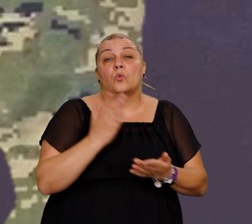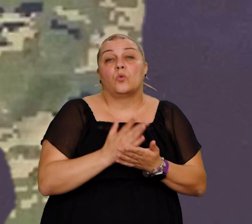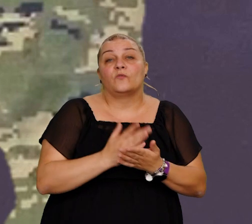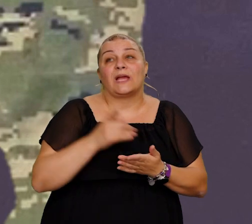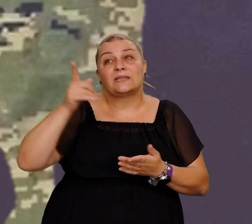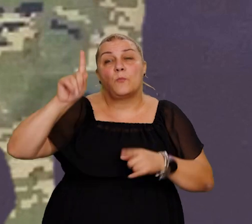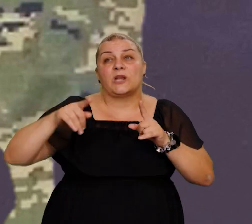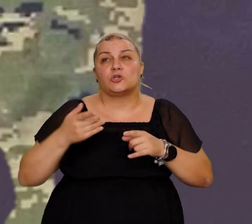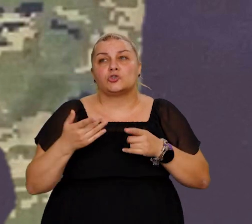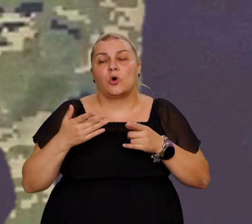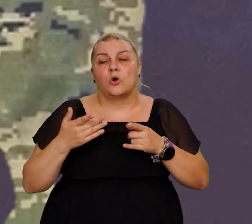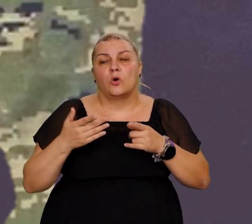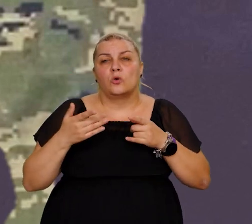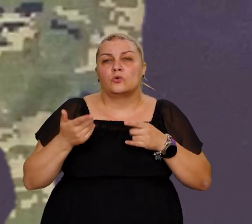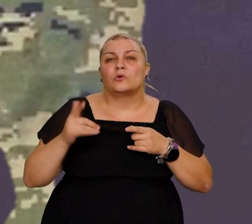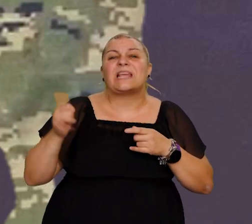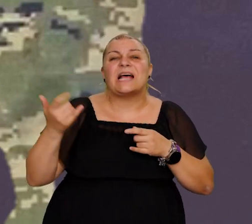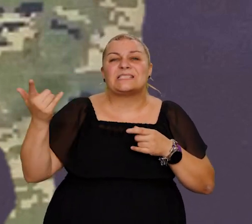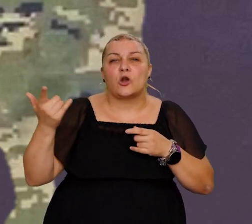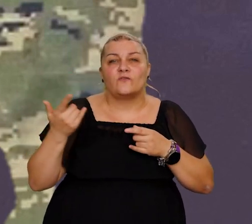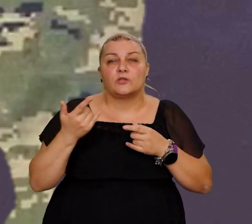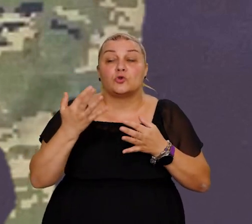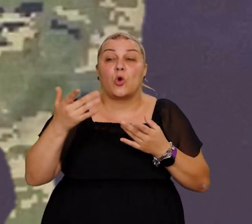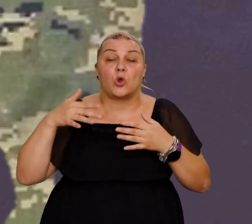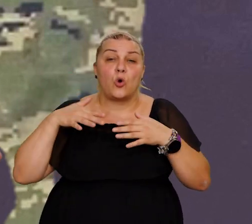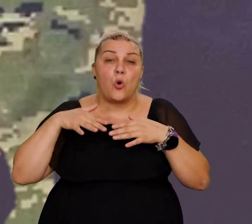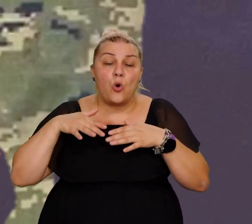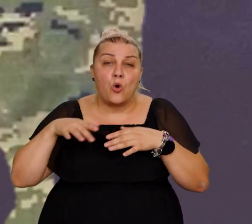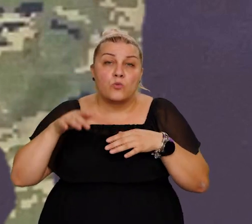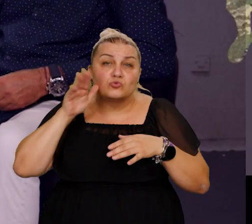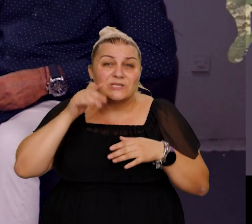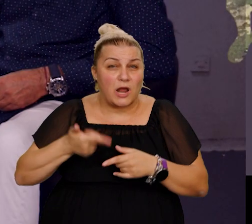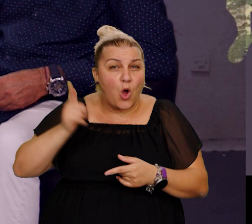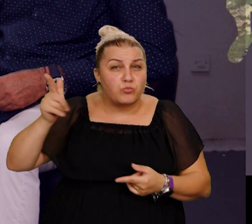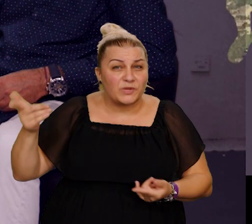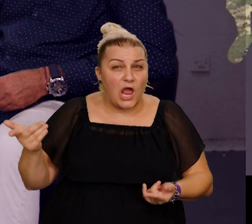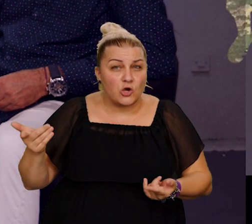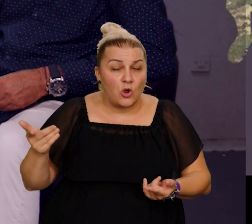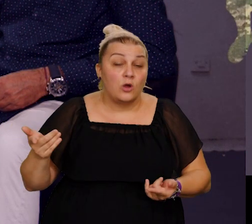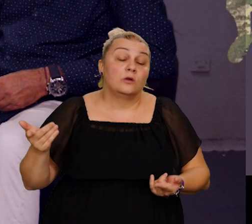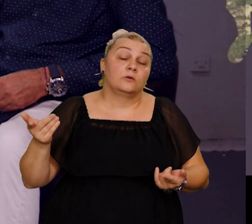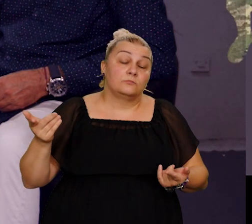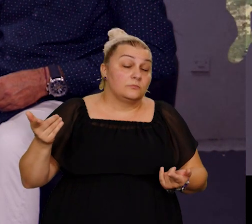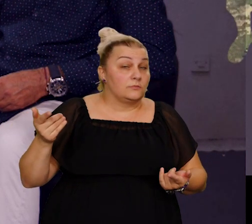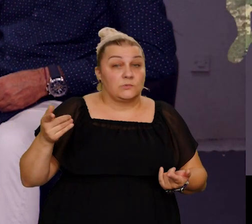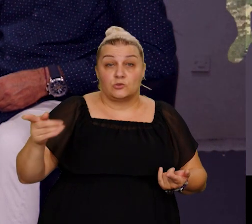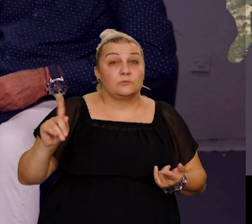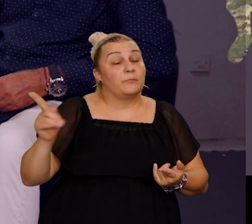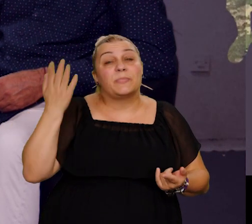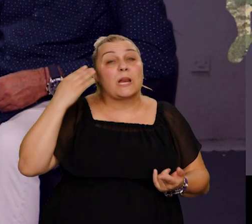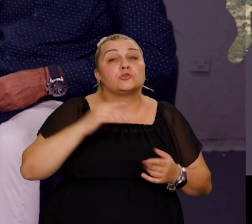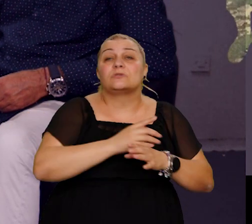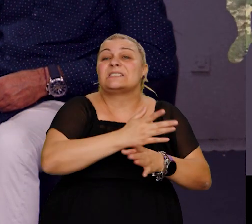je ubijeno muslimana u Jasenovcu, imenom i prezimenom. Znači nisu samo jedan narod ubijan ili